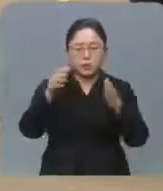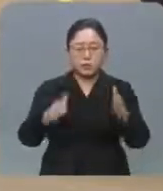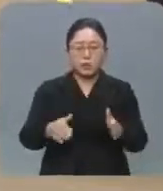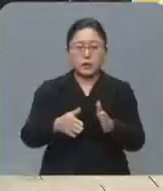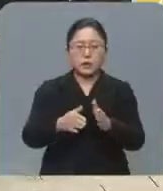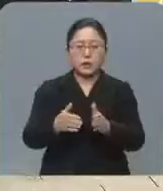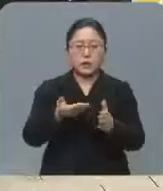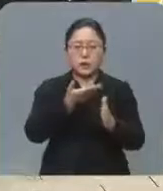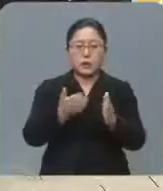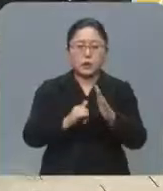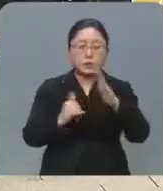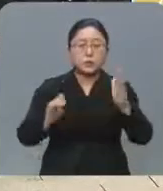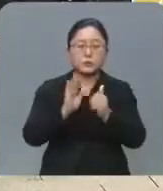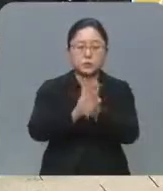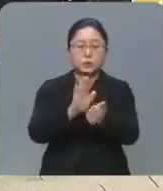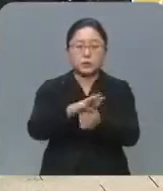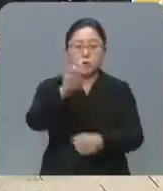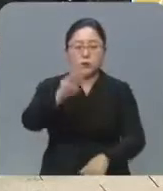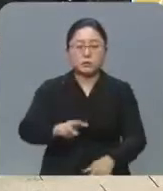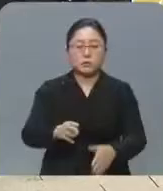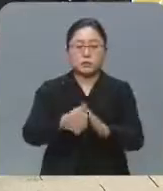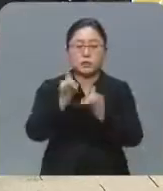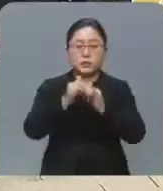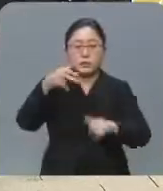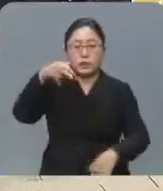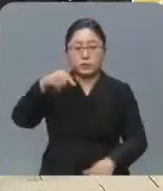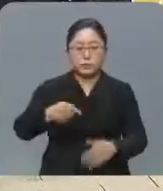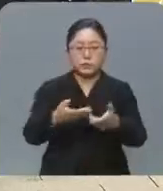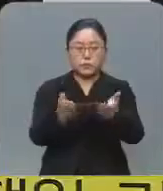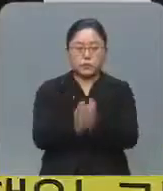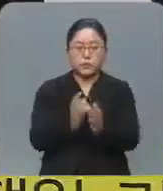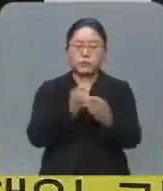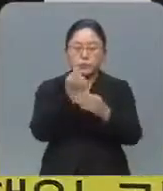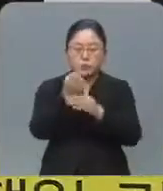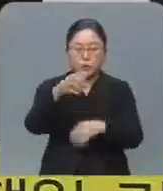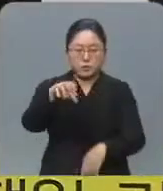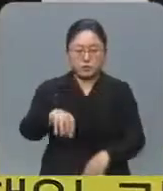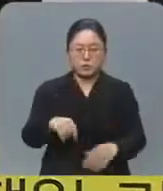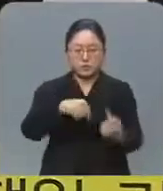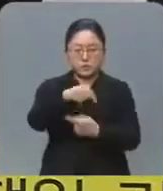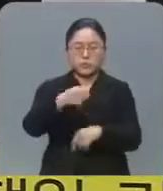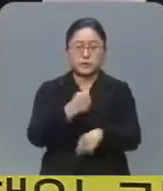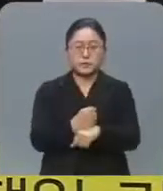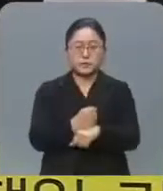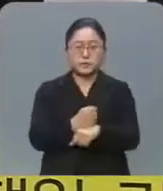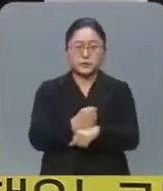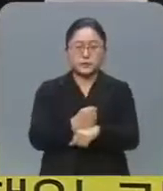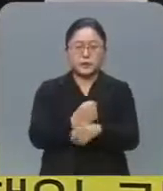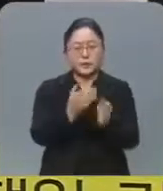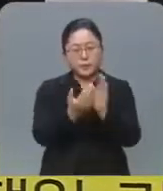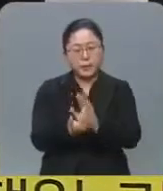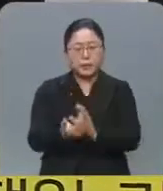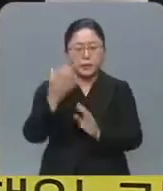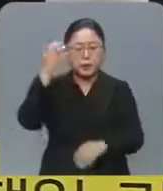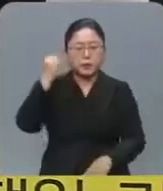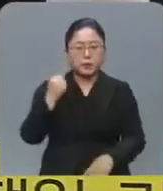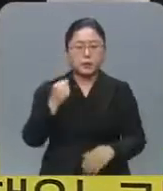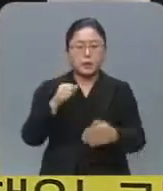세월호 유족들을 지원해온 광주 시민상주 모임이 분향소를 운영했습니다. 세월호 참사를